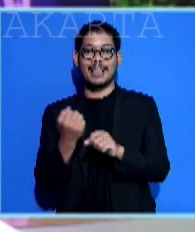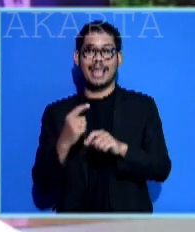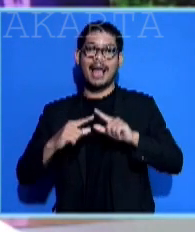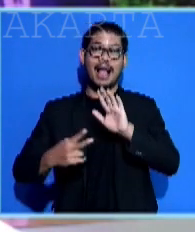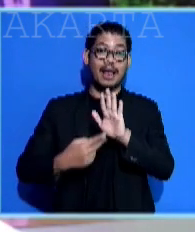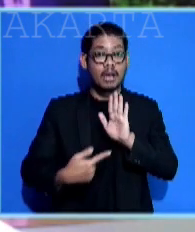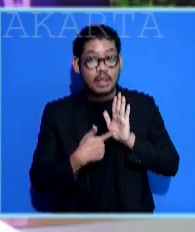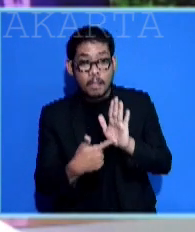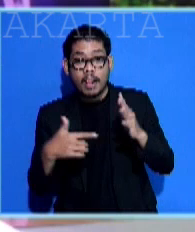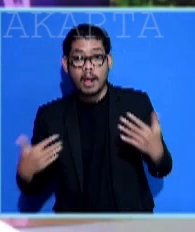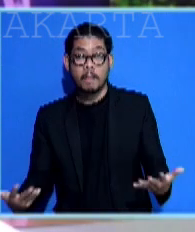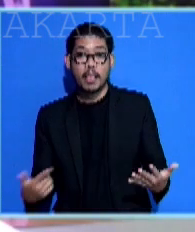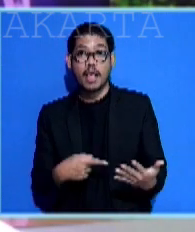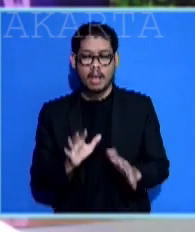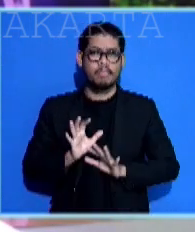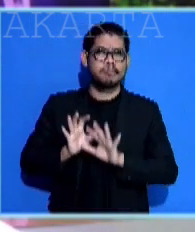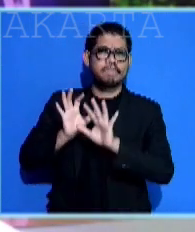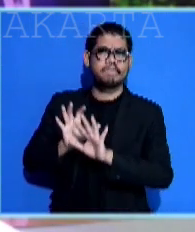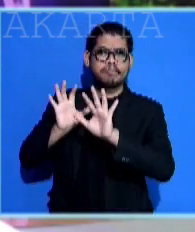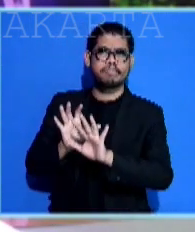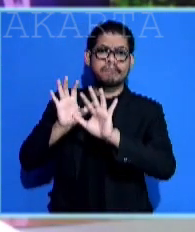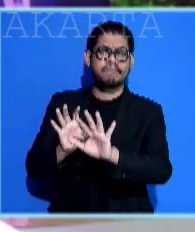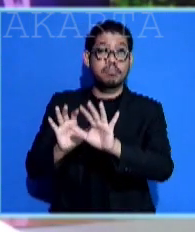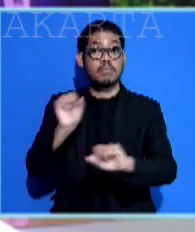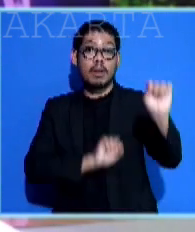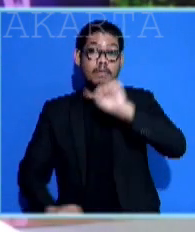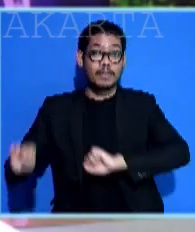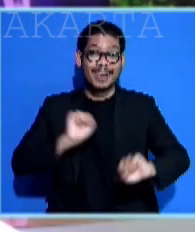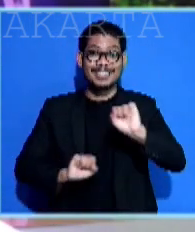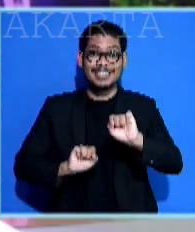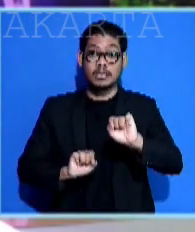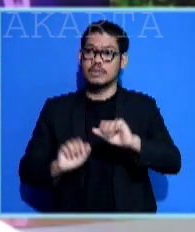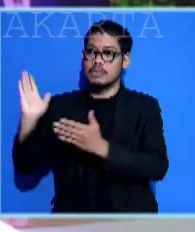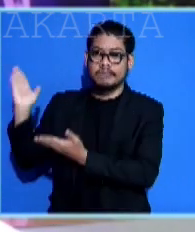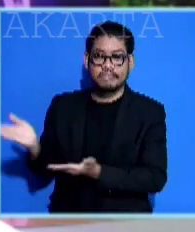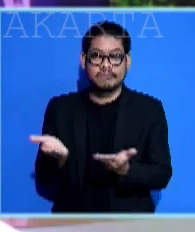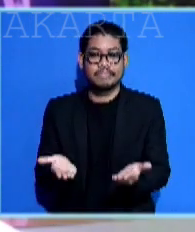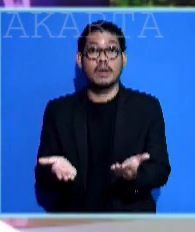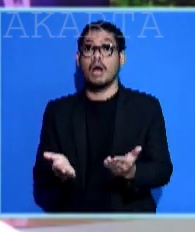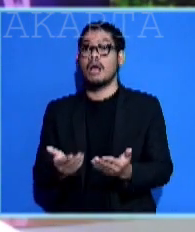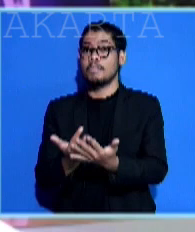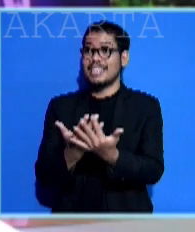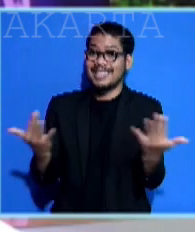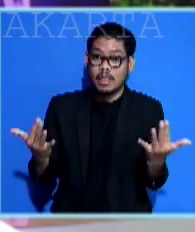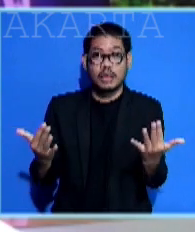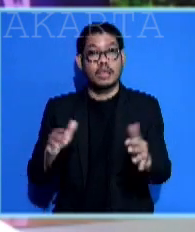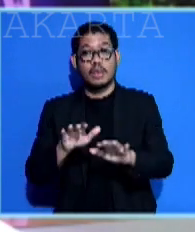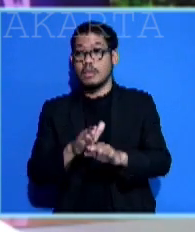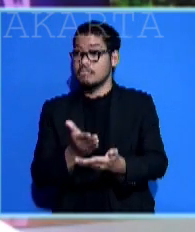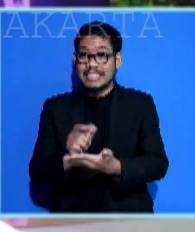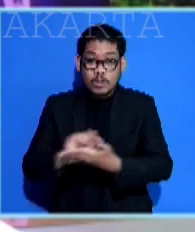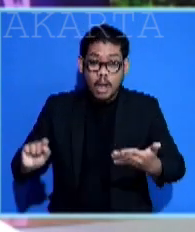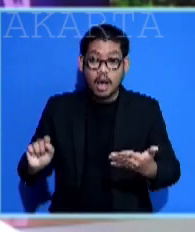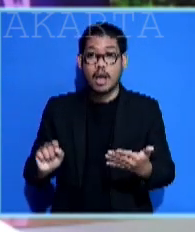dan kreativitas melalui kirab budaya. Kirab budaya ini mendapatkan sambutan meriah ratusan warga hingga anak-anak sekolah di